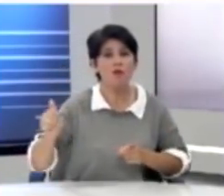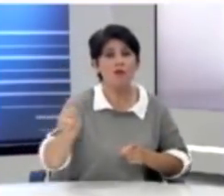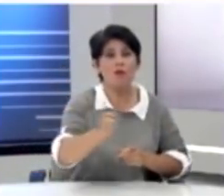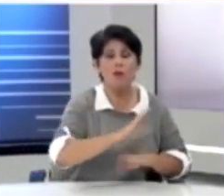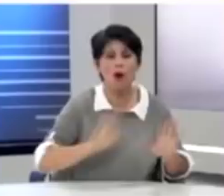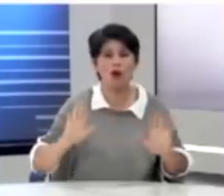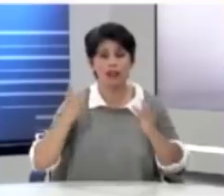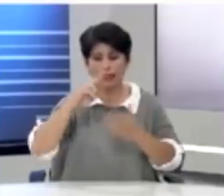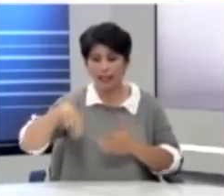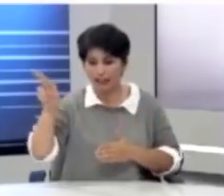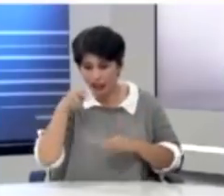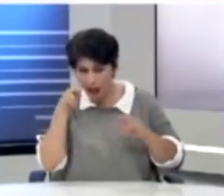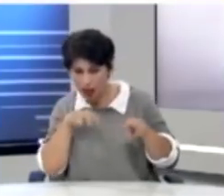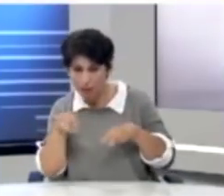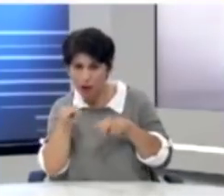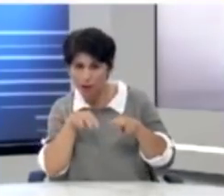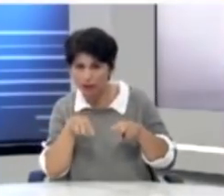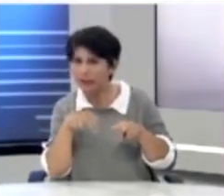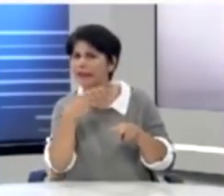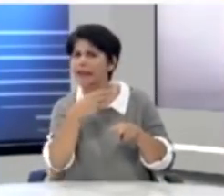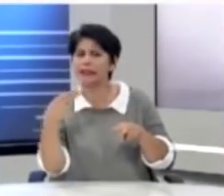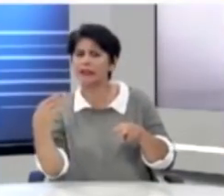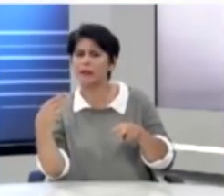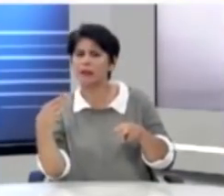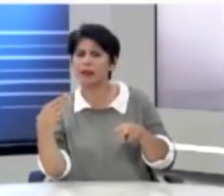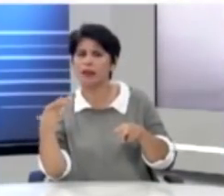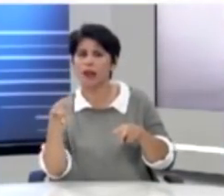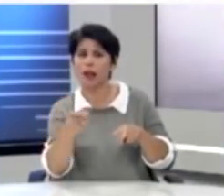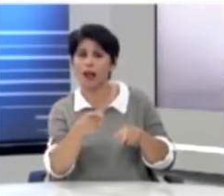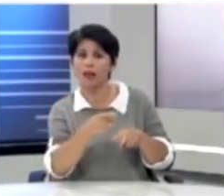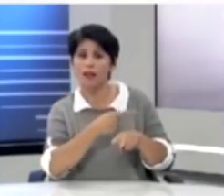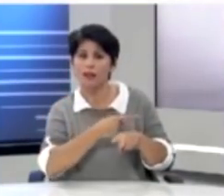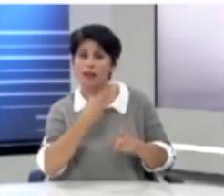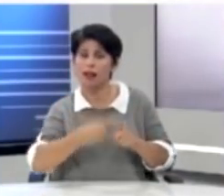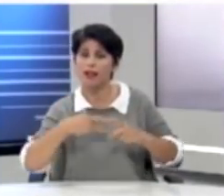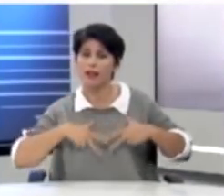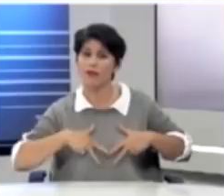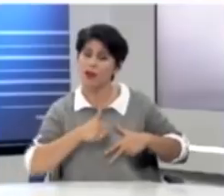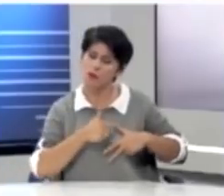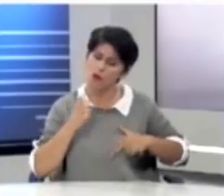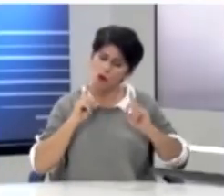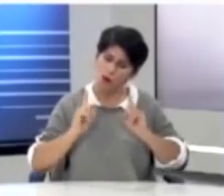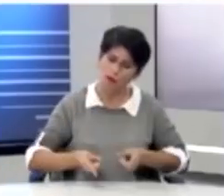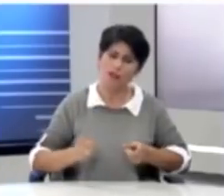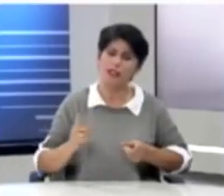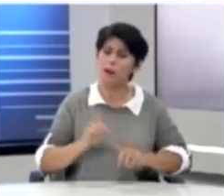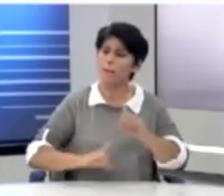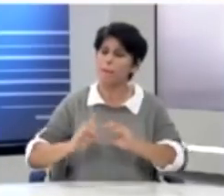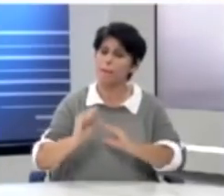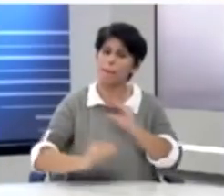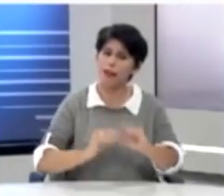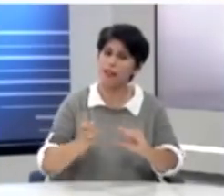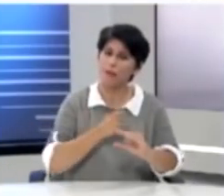η κατάργηση της εποπτείας πρέπει να σημαίνει πως εσείς, η ελληνική κυβέρνηση και μόνο, αποφασίζει ποια επένδυση